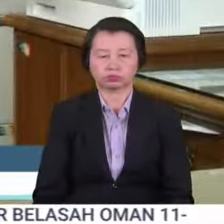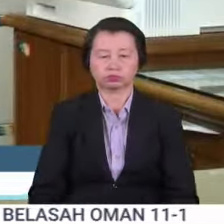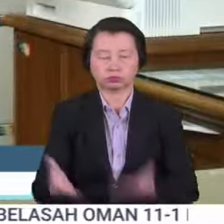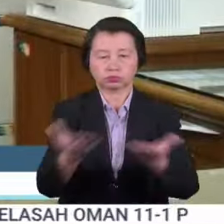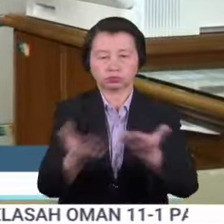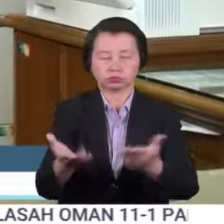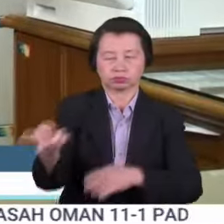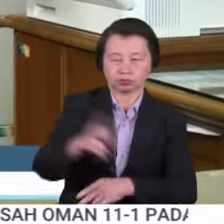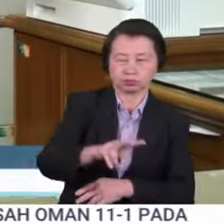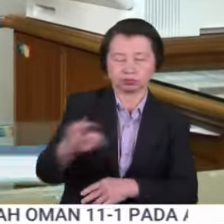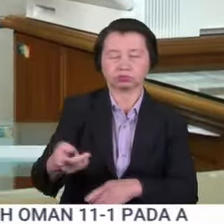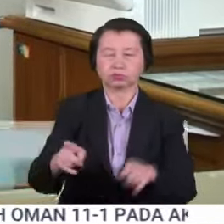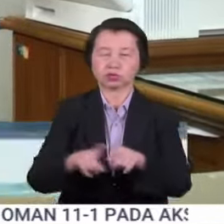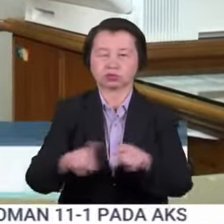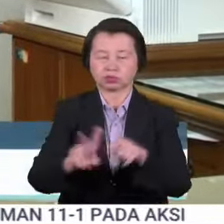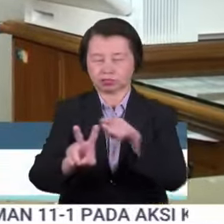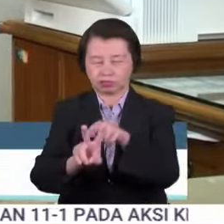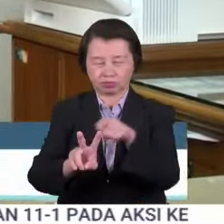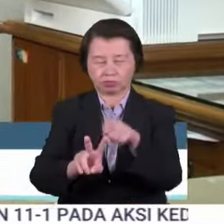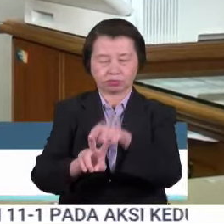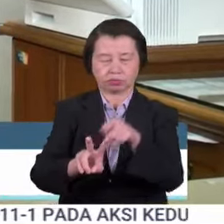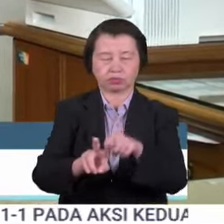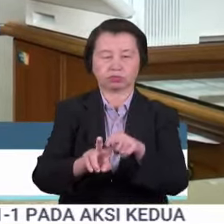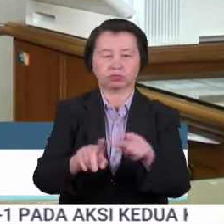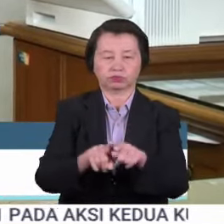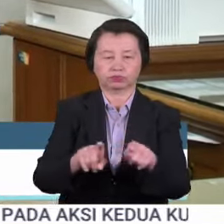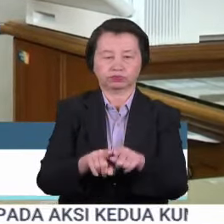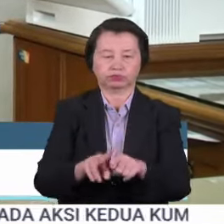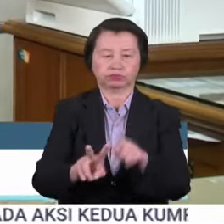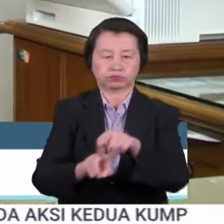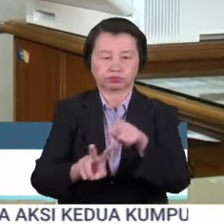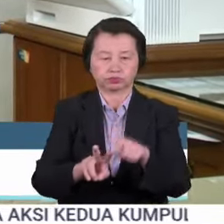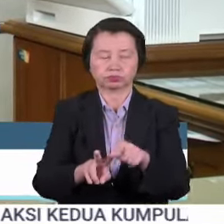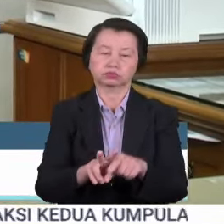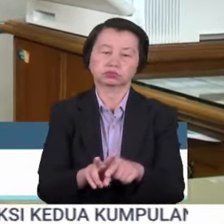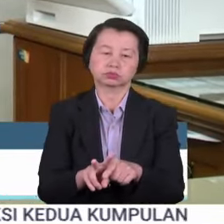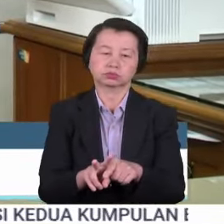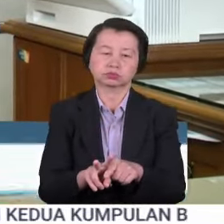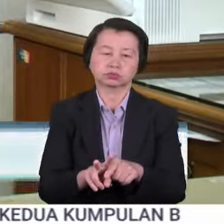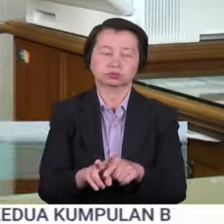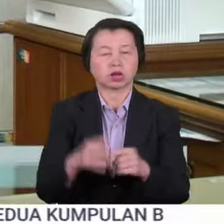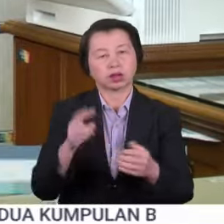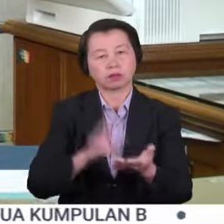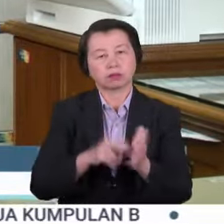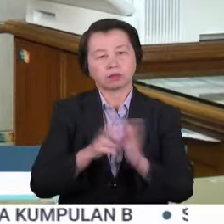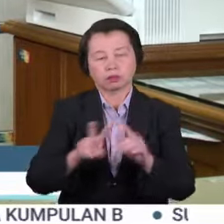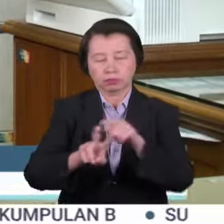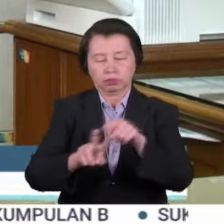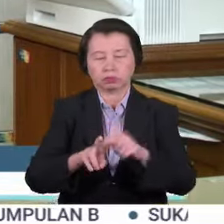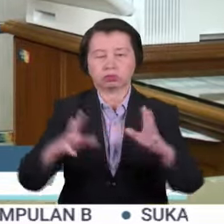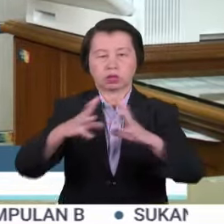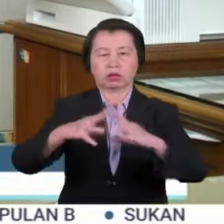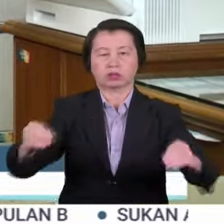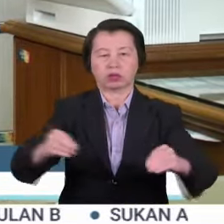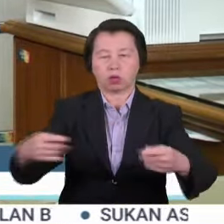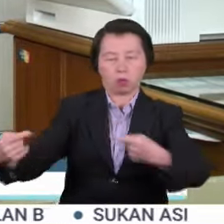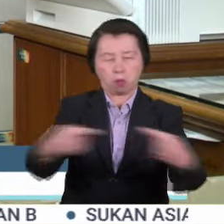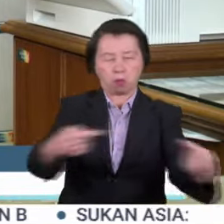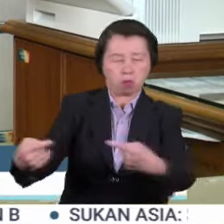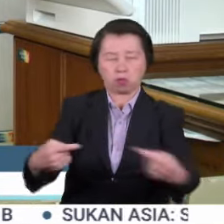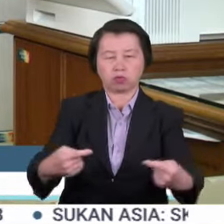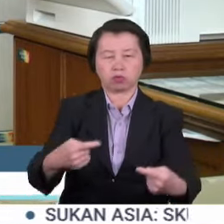Khidmat pengantaraan ini sebenarnya satu bentuk kita panggil alternative dispute solution. Satu bentuk penyelesaian,